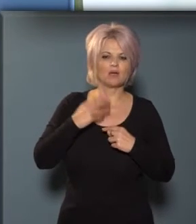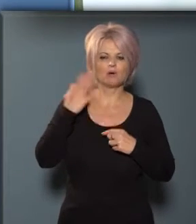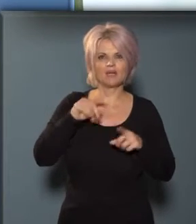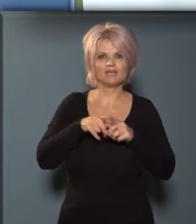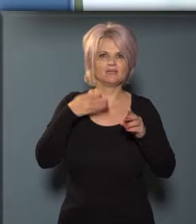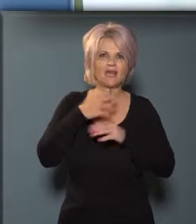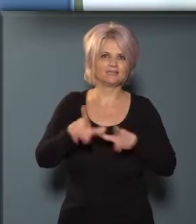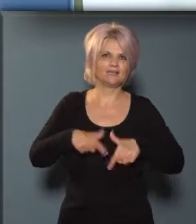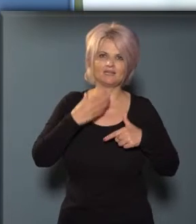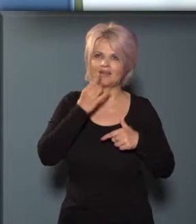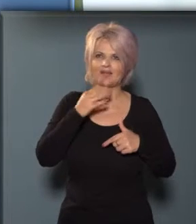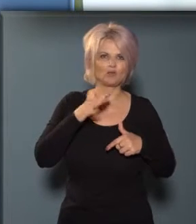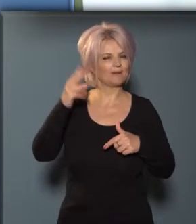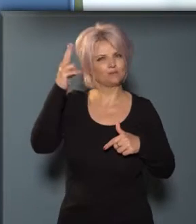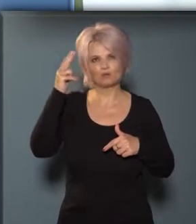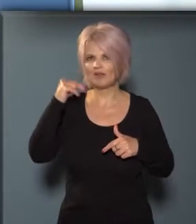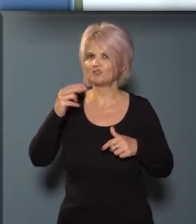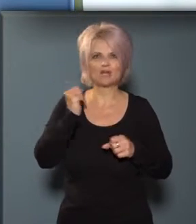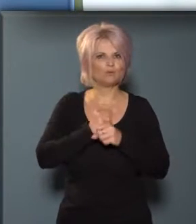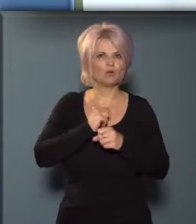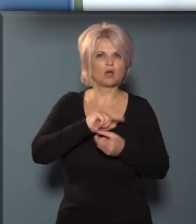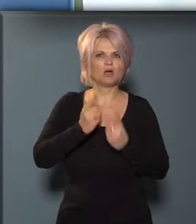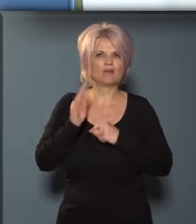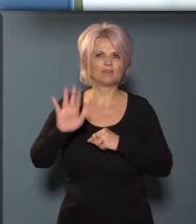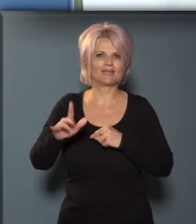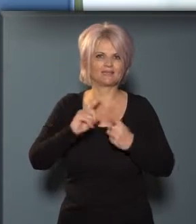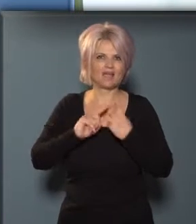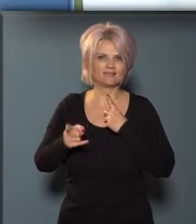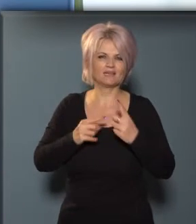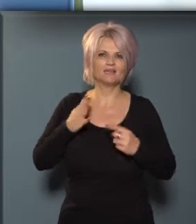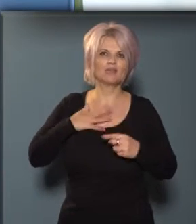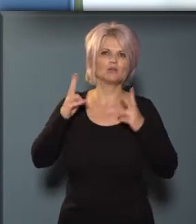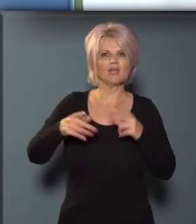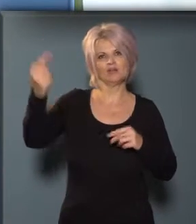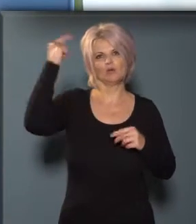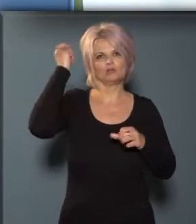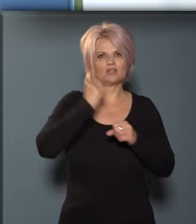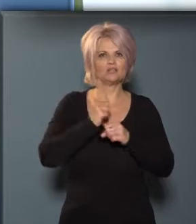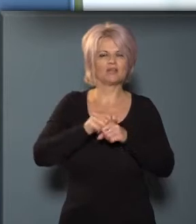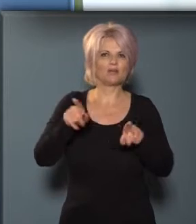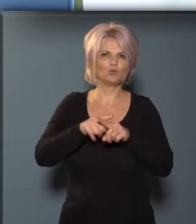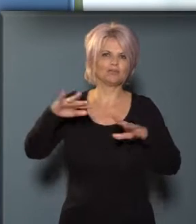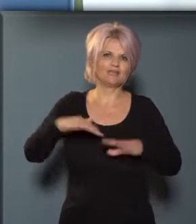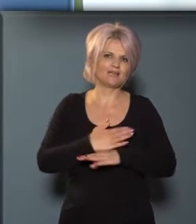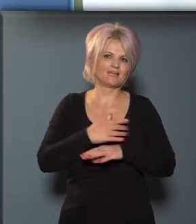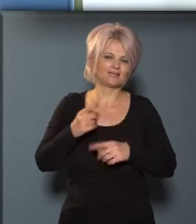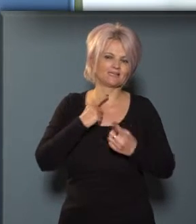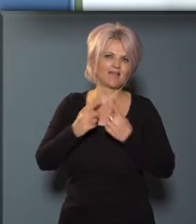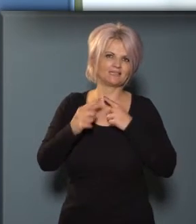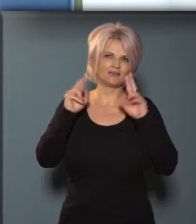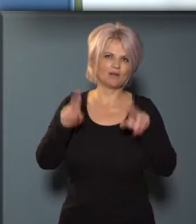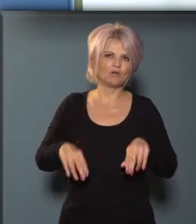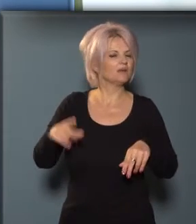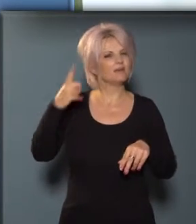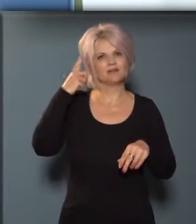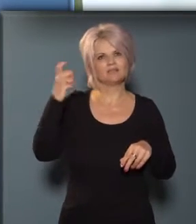meg, az a legjobb. Tehát ez neki nem tanulás, nem munka, hanem neki játék. Ezt nekünk kell okosan csinálni, hogy ezt ő úgy érezze, hogy ez játék. És ő észre se